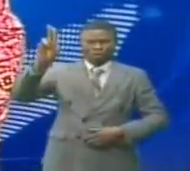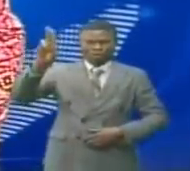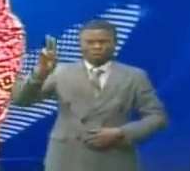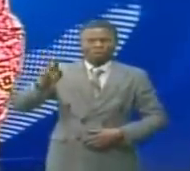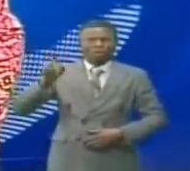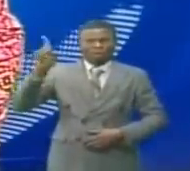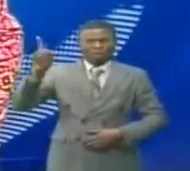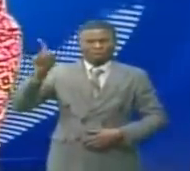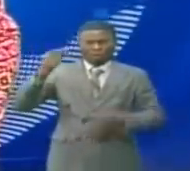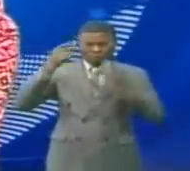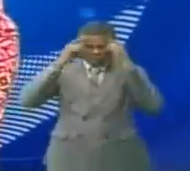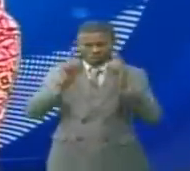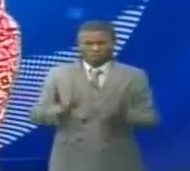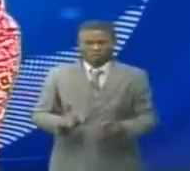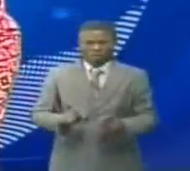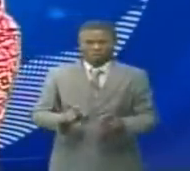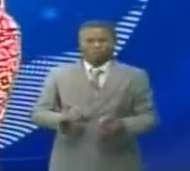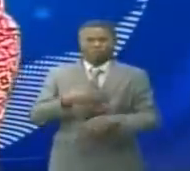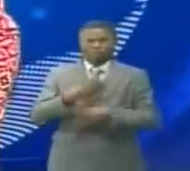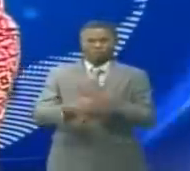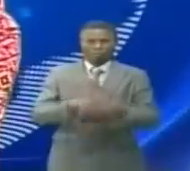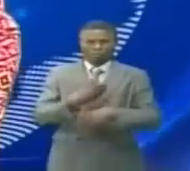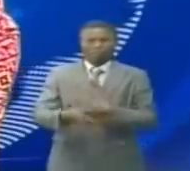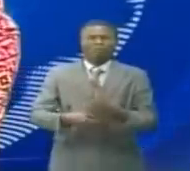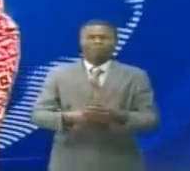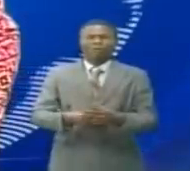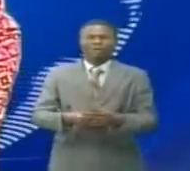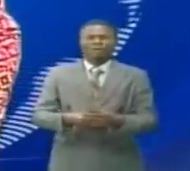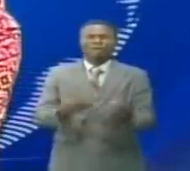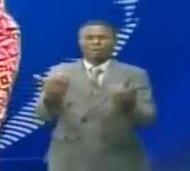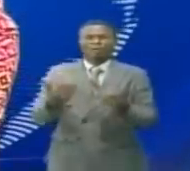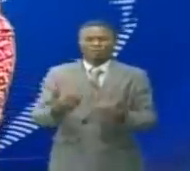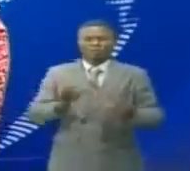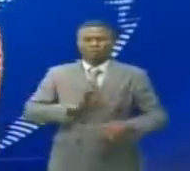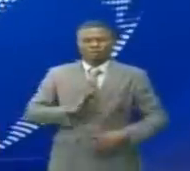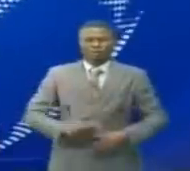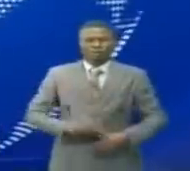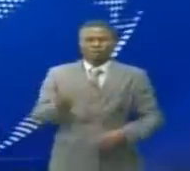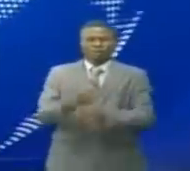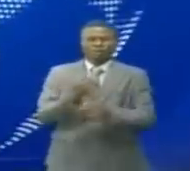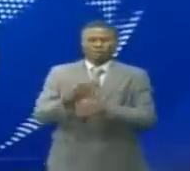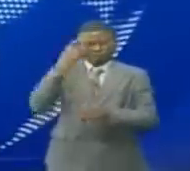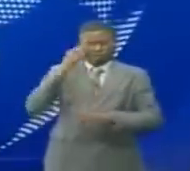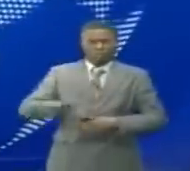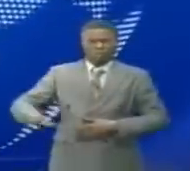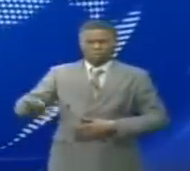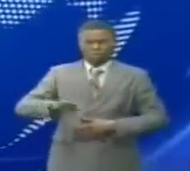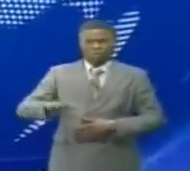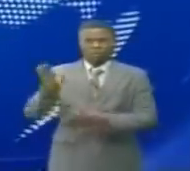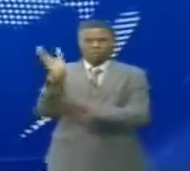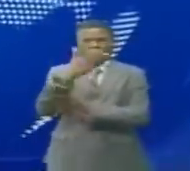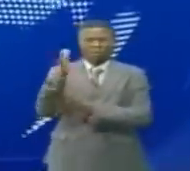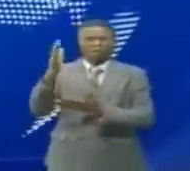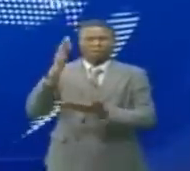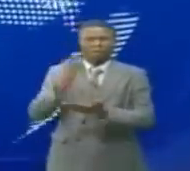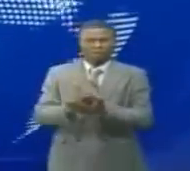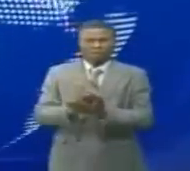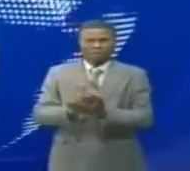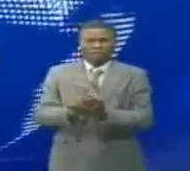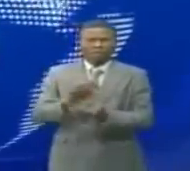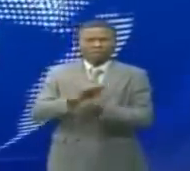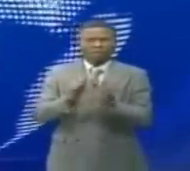plus que déterminée à concrétiser le vœu du chef de l'État, celui de servir la nation sous le drapeau pour mettre fin aux